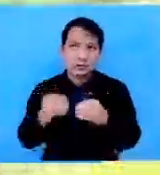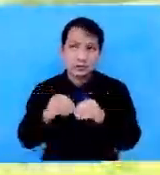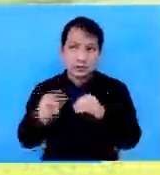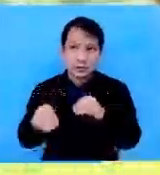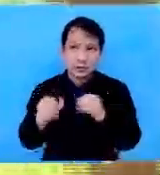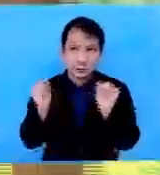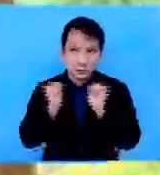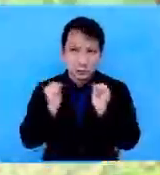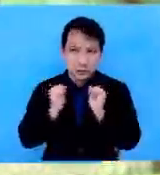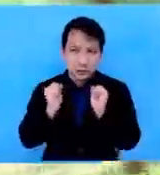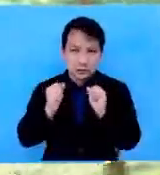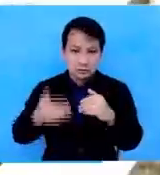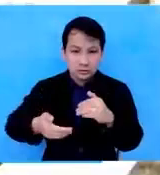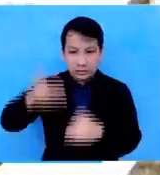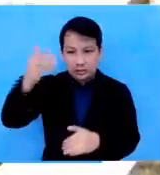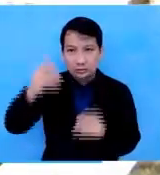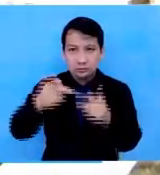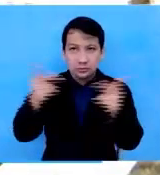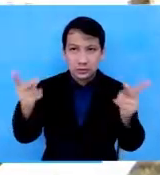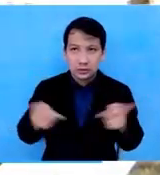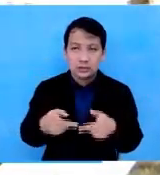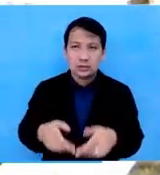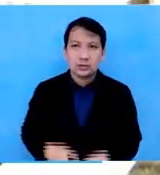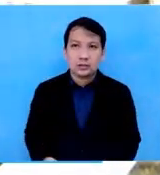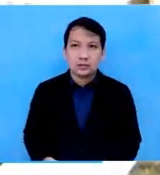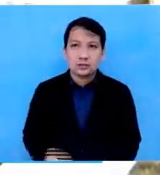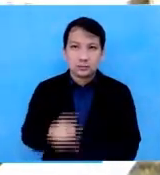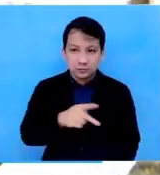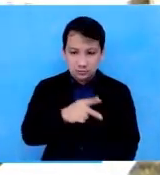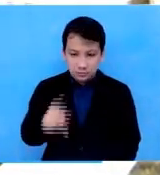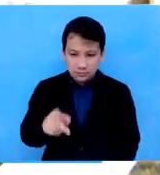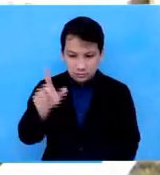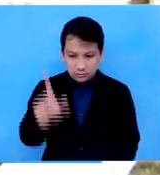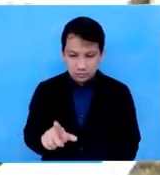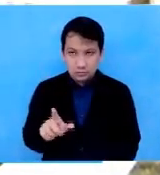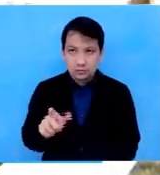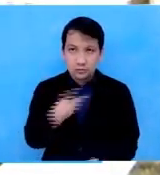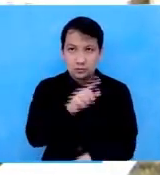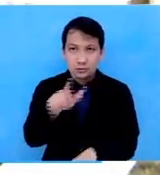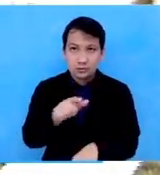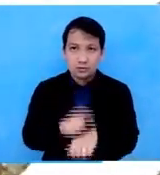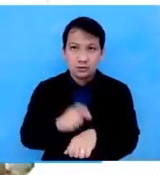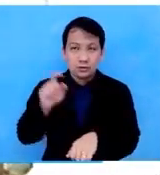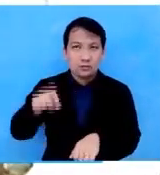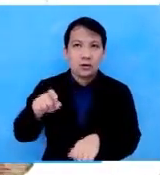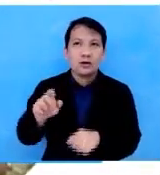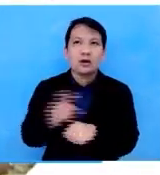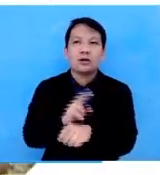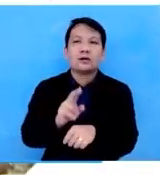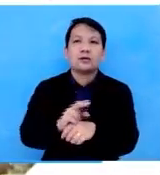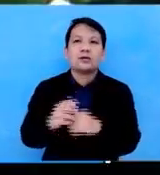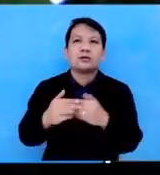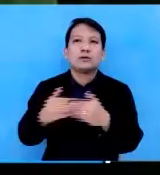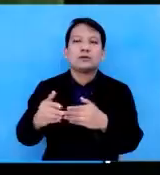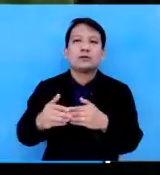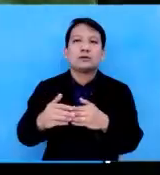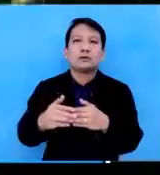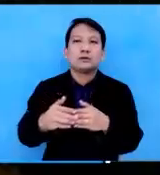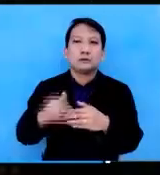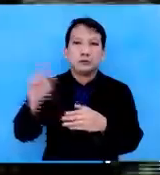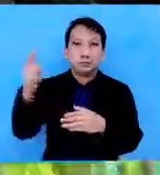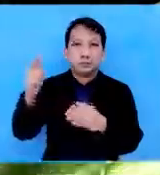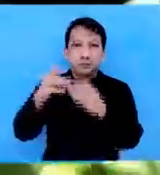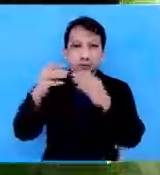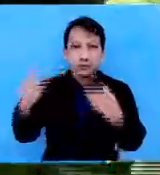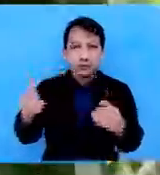at matataas na lugar. Tayo, Pampanga, lowland dito eh. Kaya tayo kailangan natin gumamit ng mga ganito, kagaya ng greenhouses. Hydroponics kasi